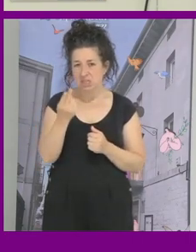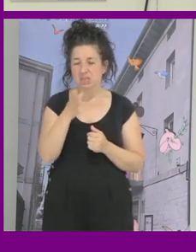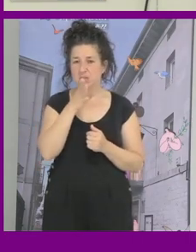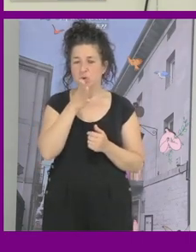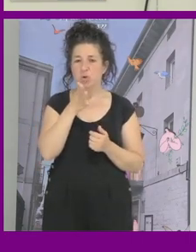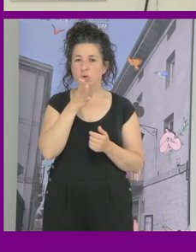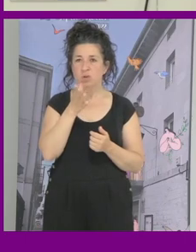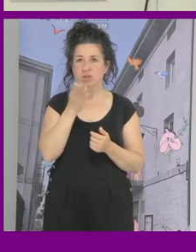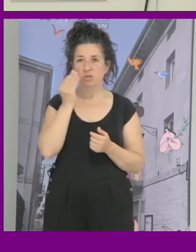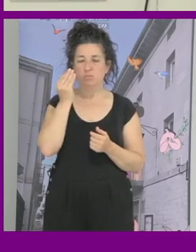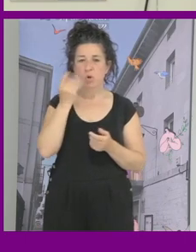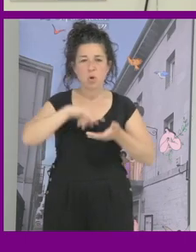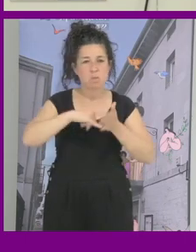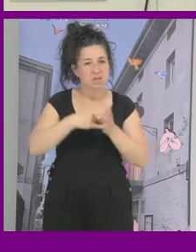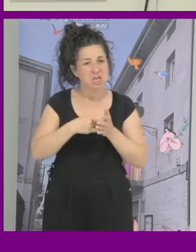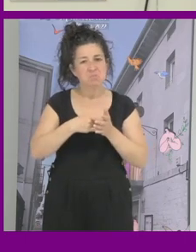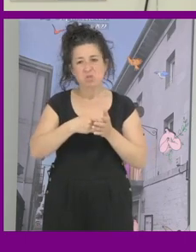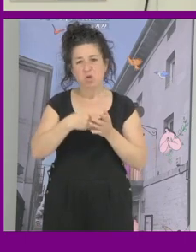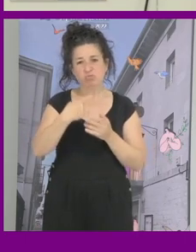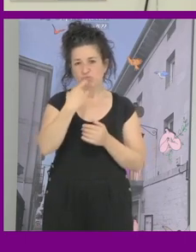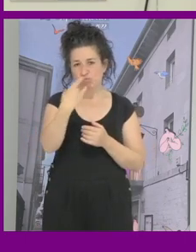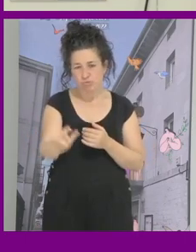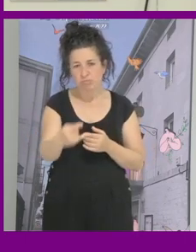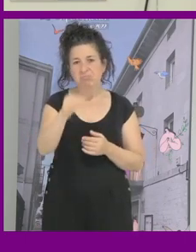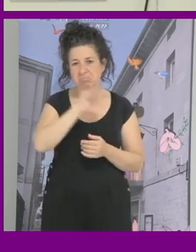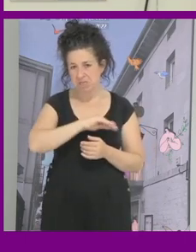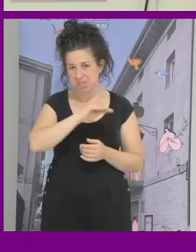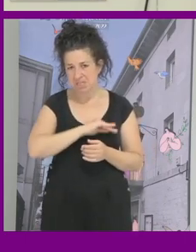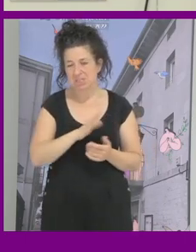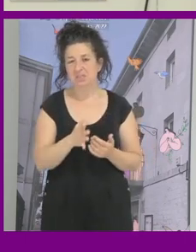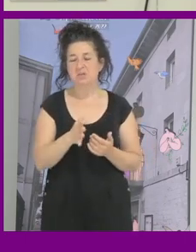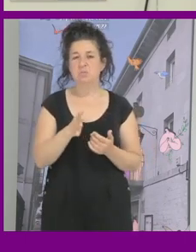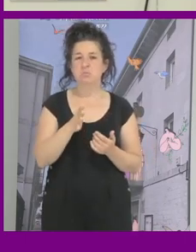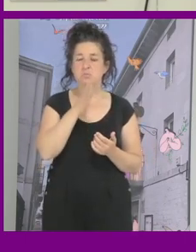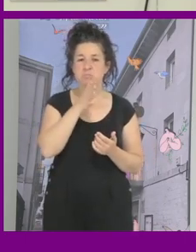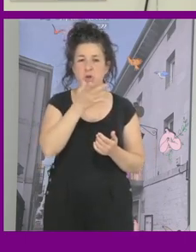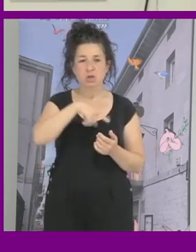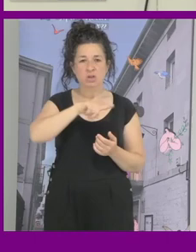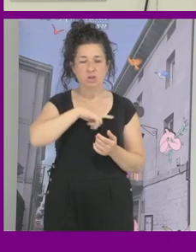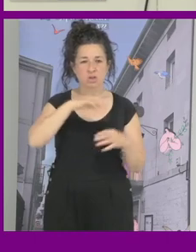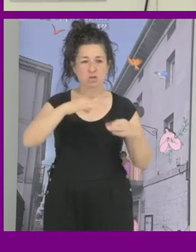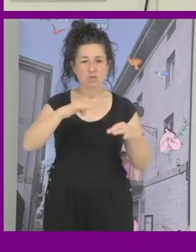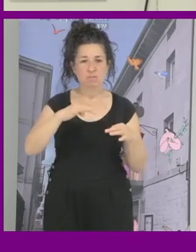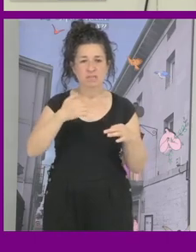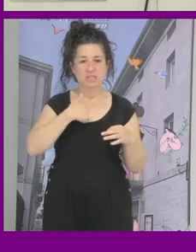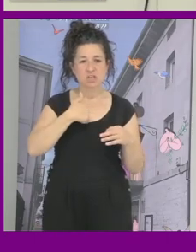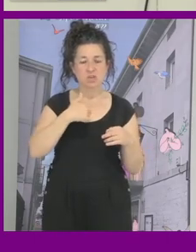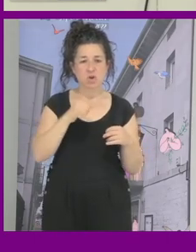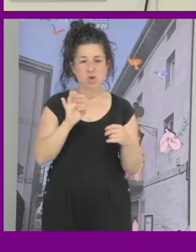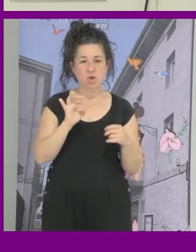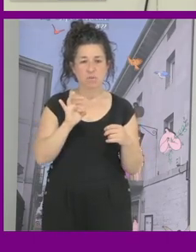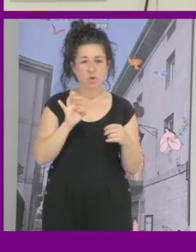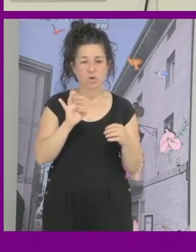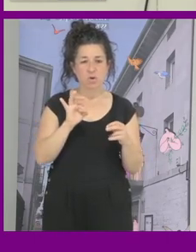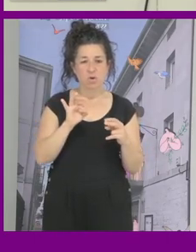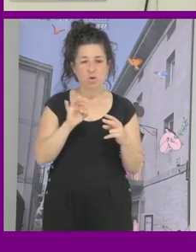planteamendu baita ere oso erakargarria, eta, bueno, ni normalean ez ditut muturrak aukeratzen, niretzat bi